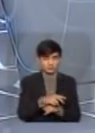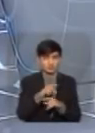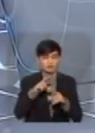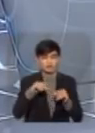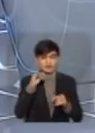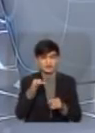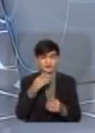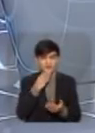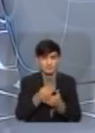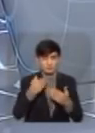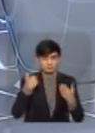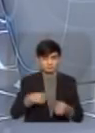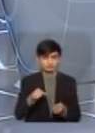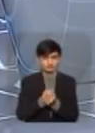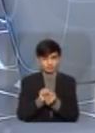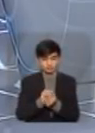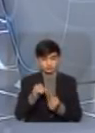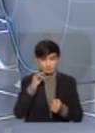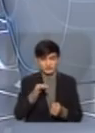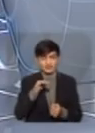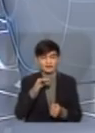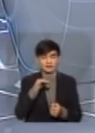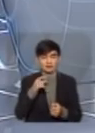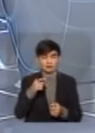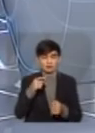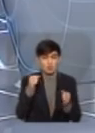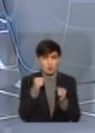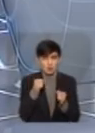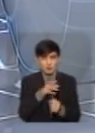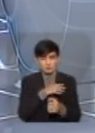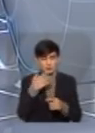суықта үйге су-су болып келді деп жыларман күйді.